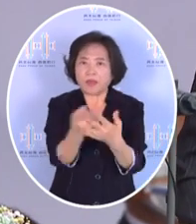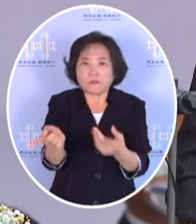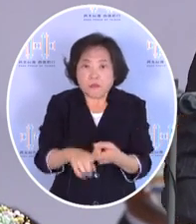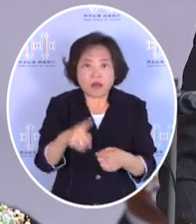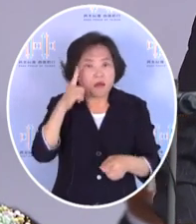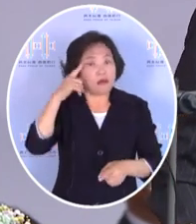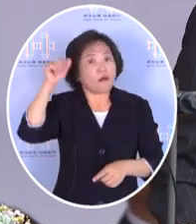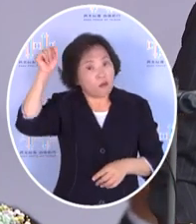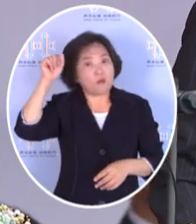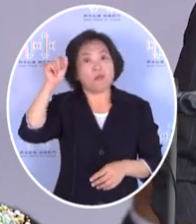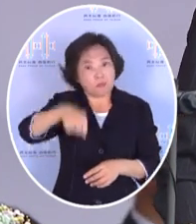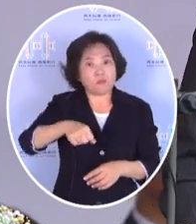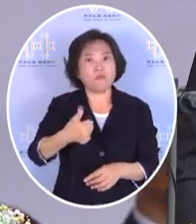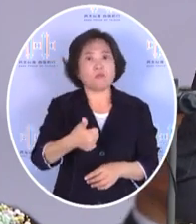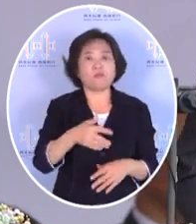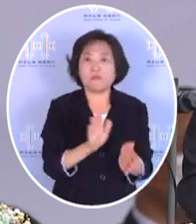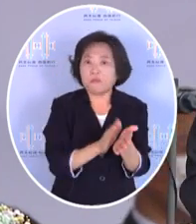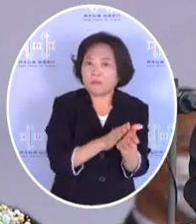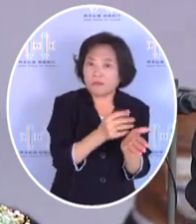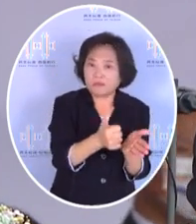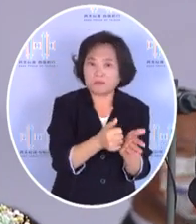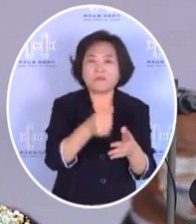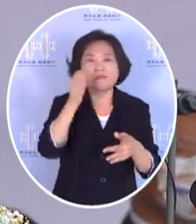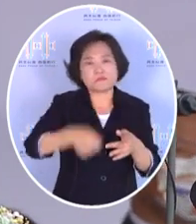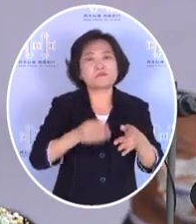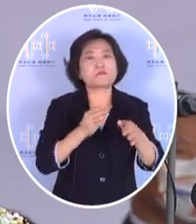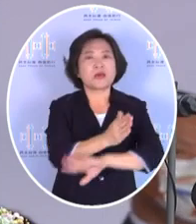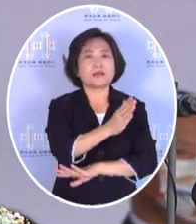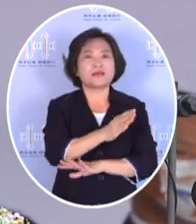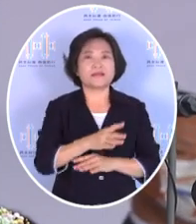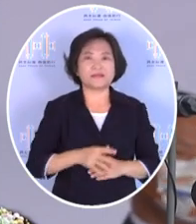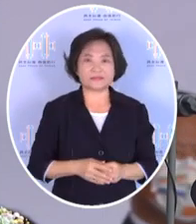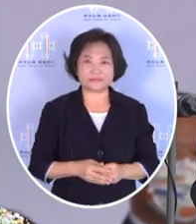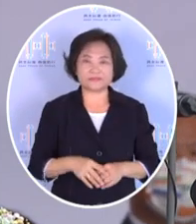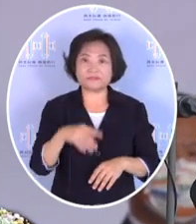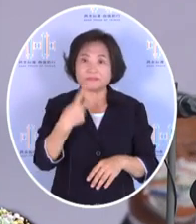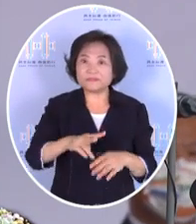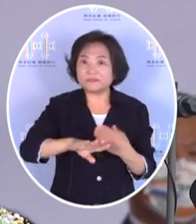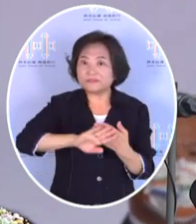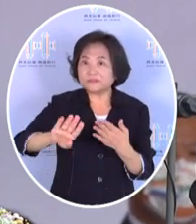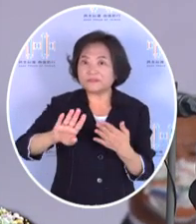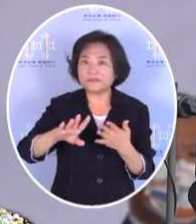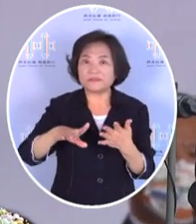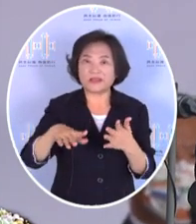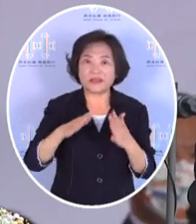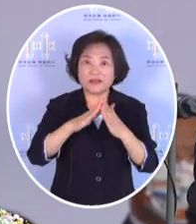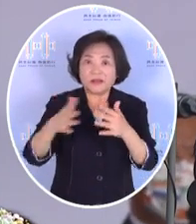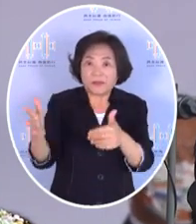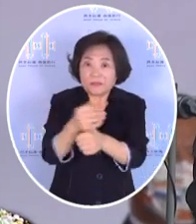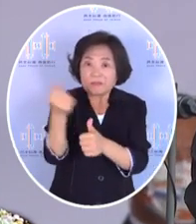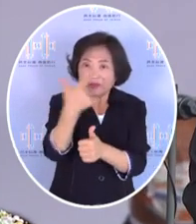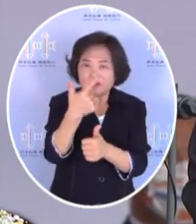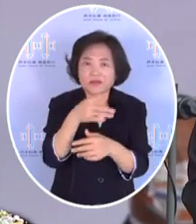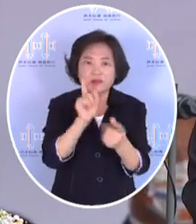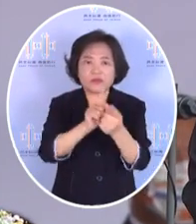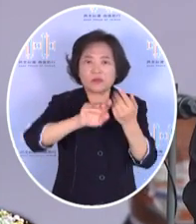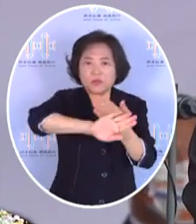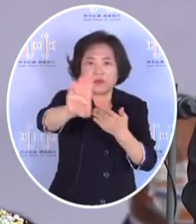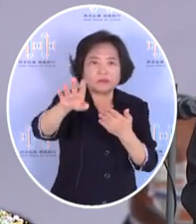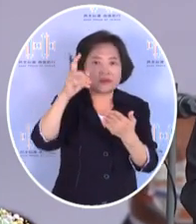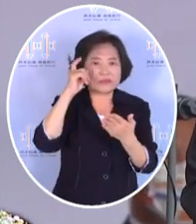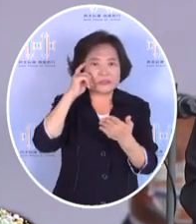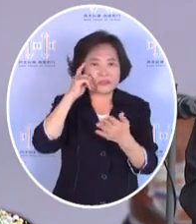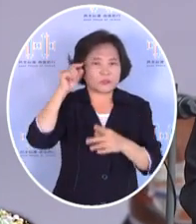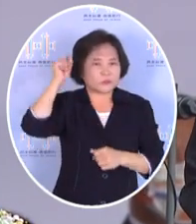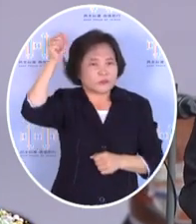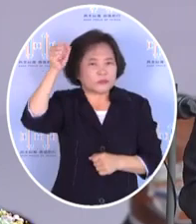野党团的支持，无异议的通过。还有六都首长一致对外，共